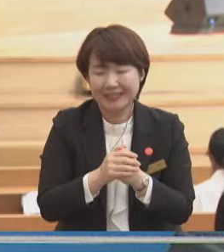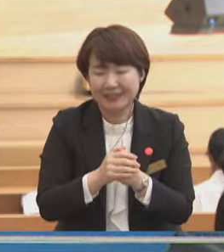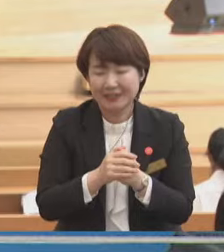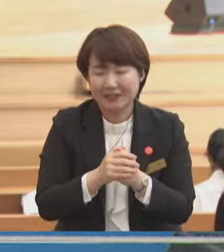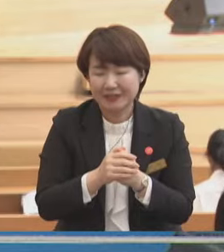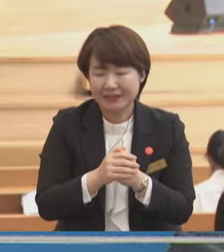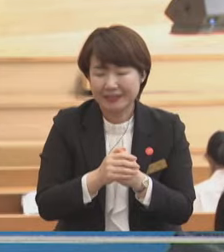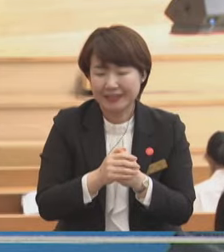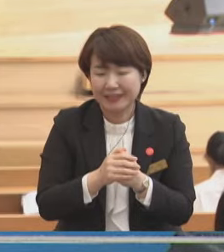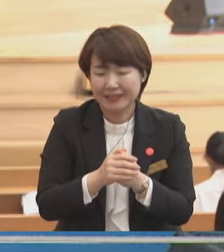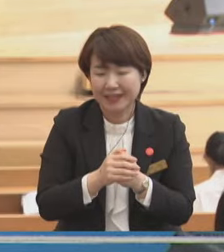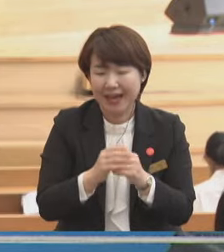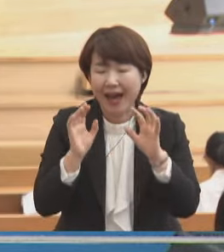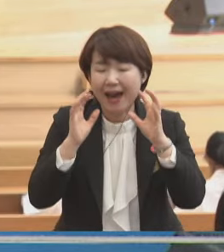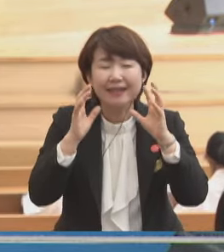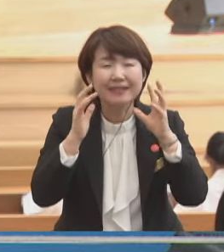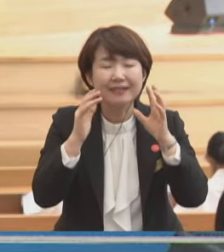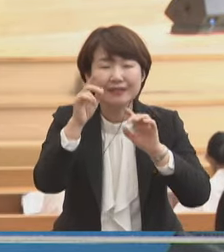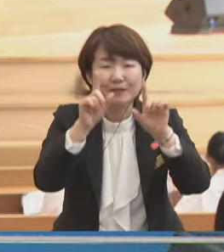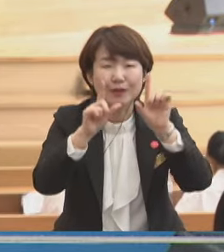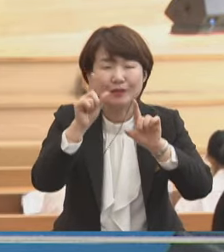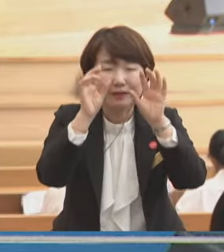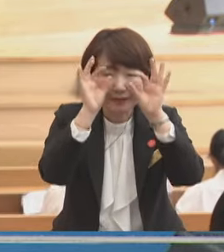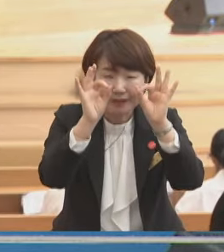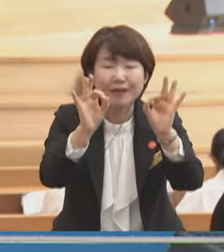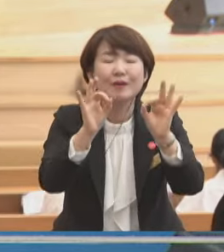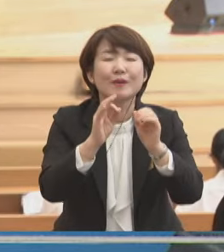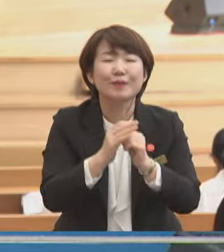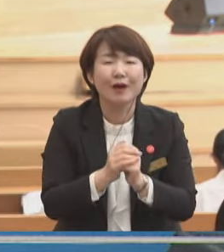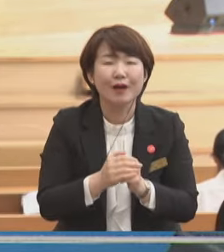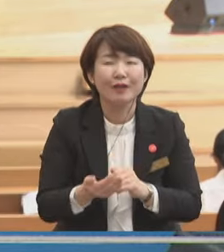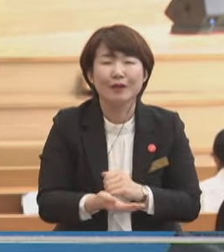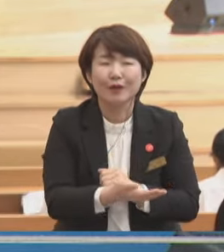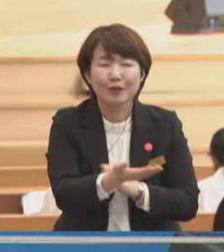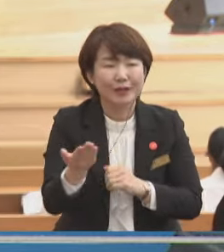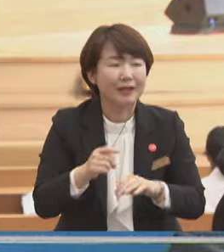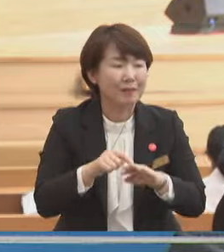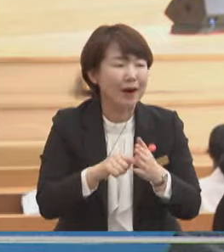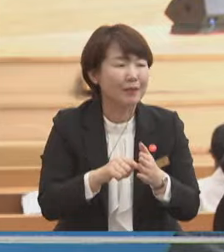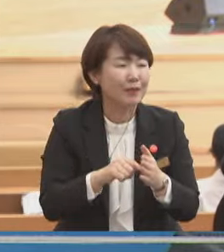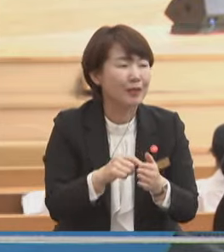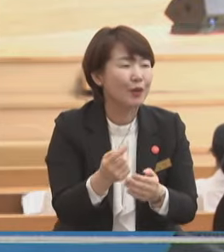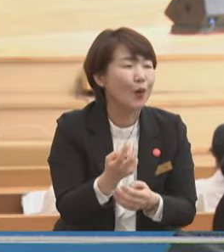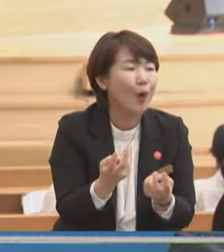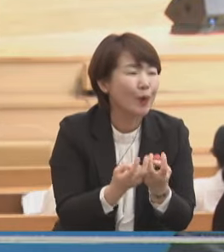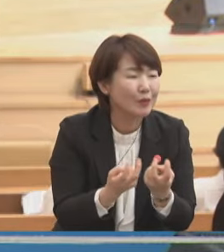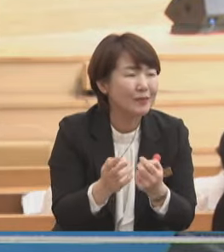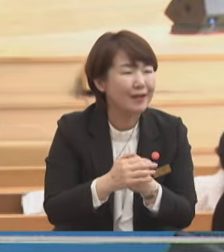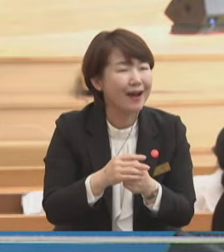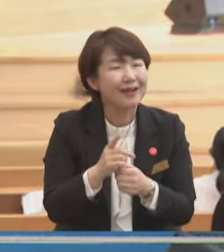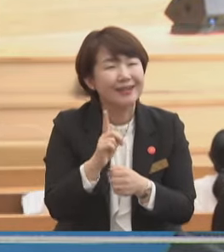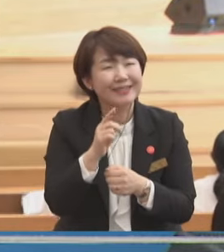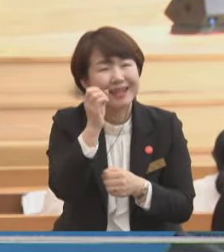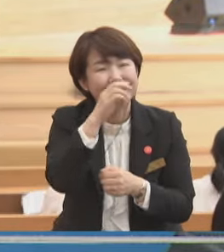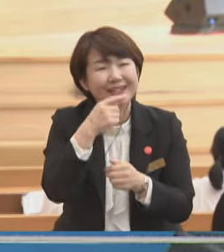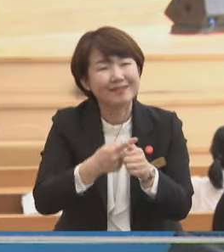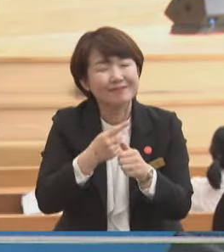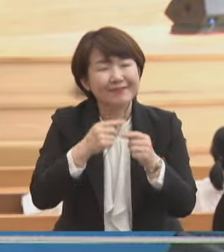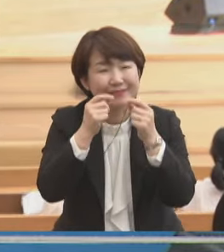어쨌든간에 이런 어린아이들의 모습을 보면 우리의 마음이 어때요 왠지 미소가 생기잖아요